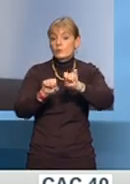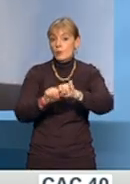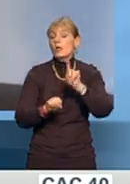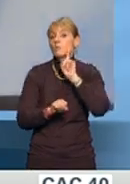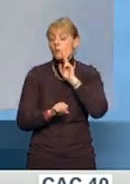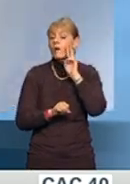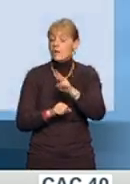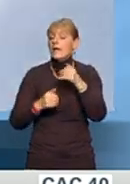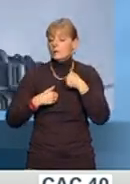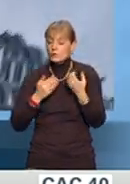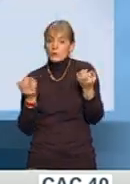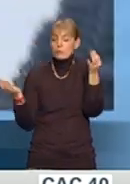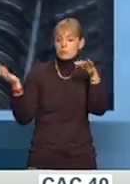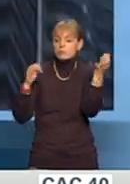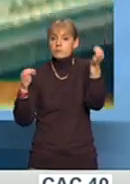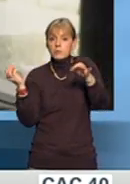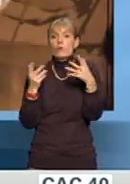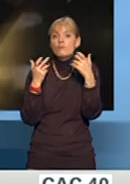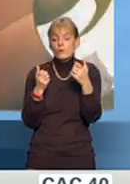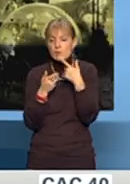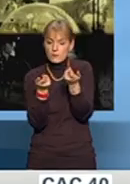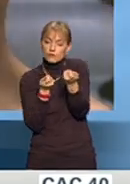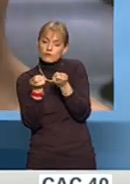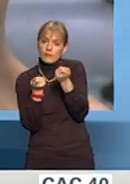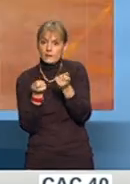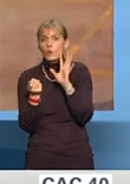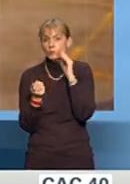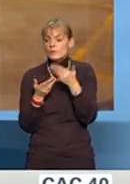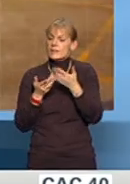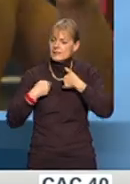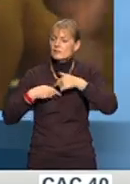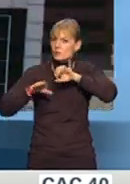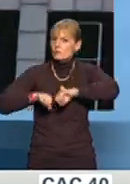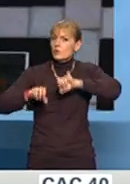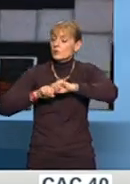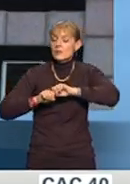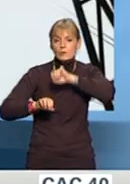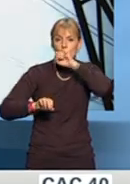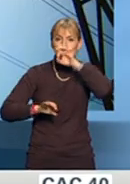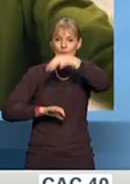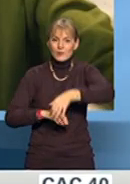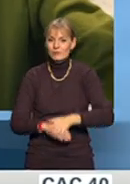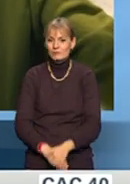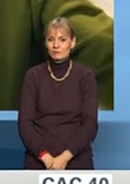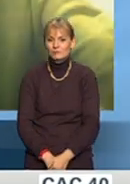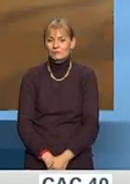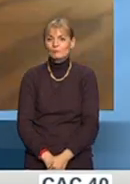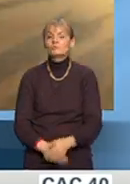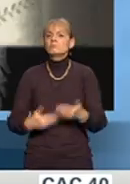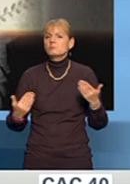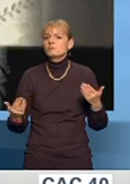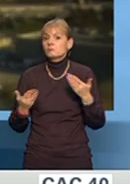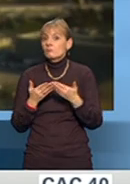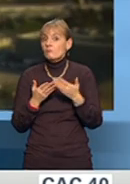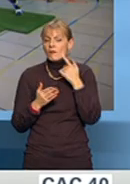notre ligne éditoriale, on veut innover. Et pour maîtriser nos programmes, il faudra qu'on les produise. Et c'est un projet très, très passionnant. D'accord. Certaines voix se